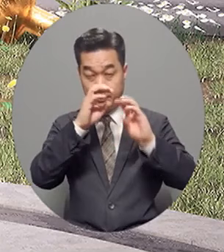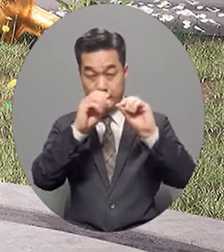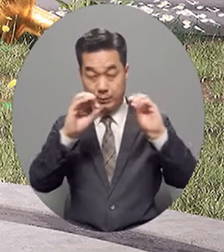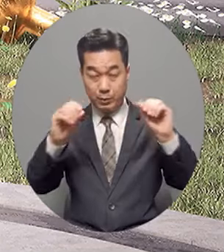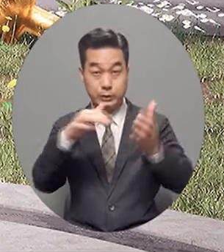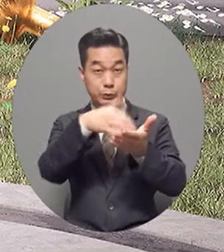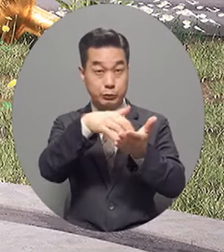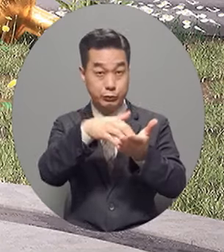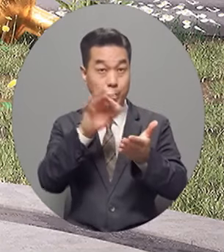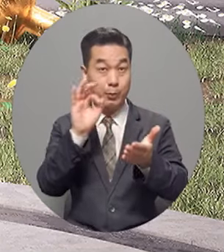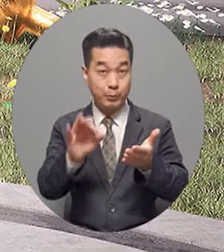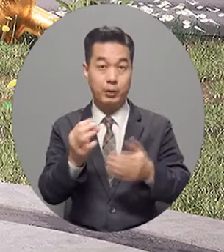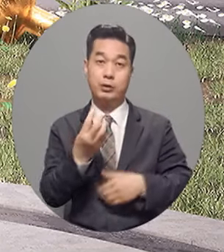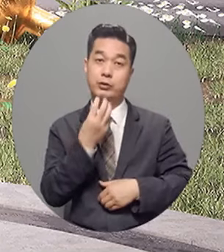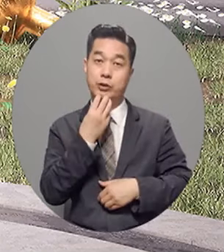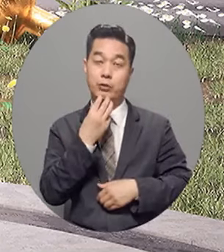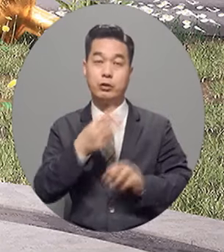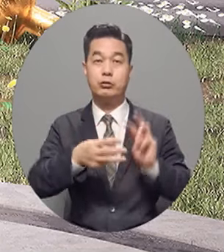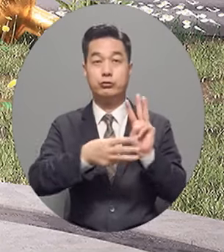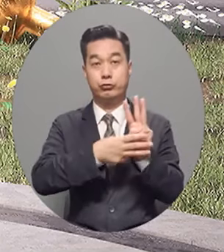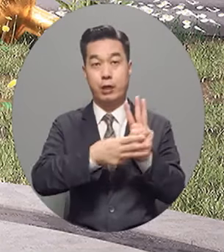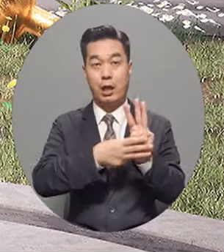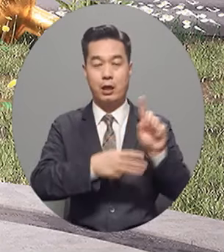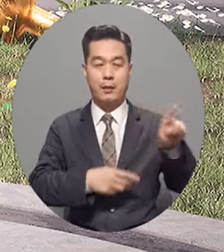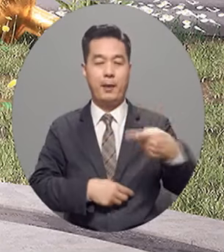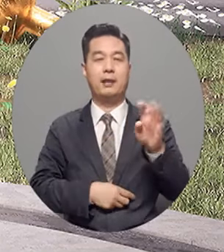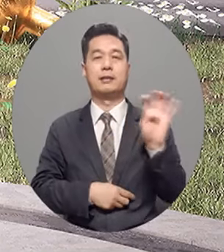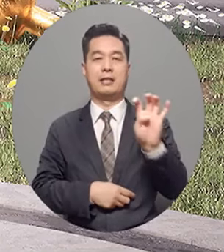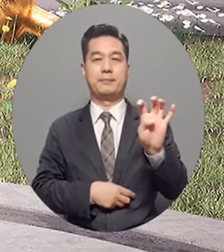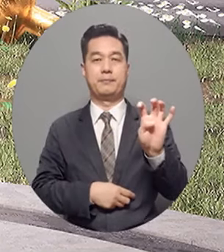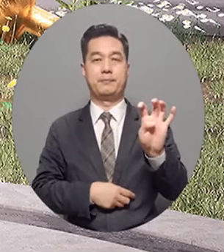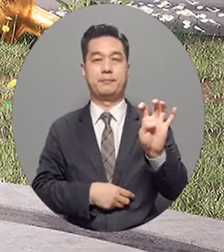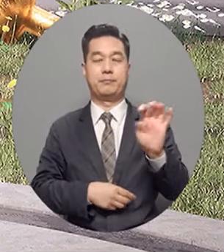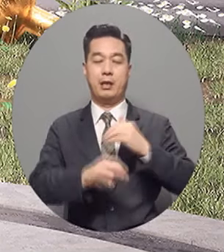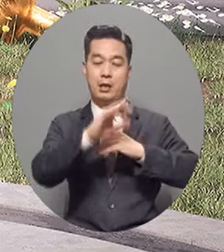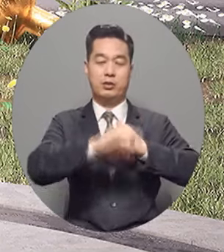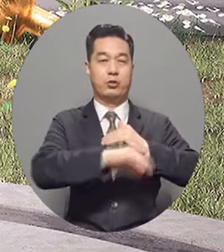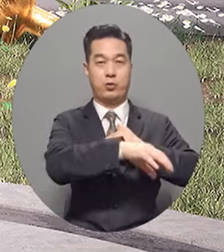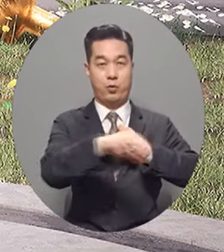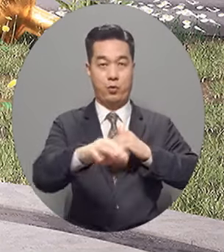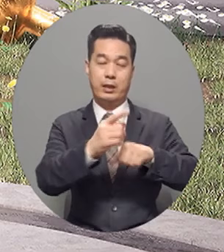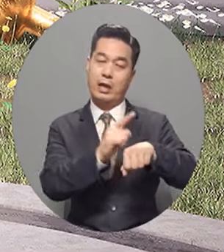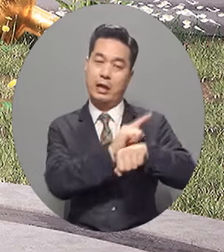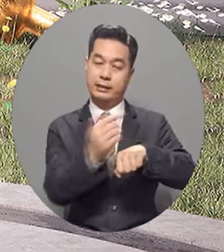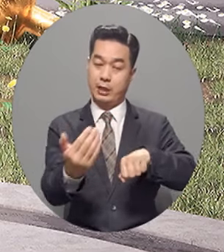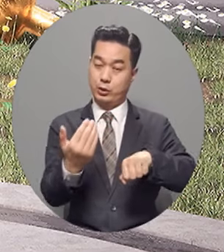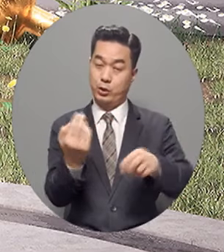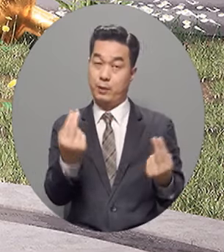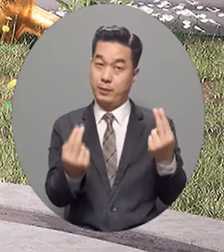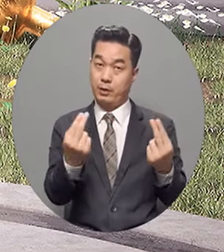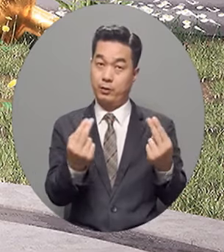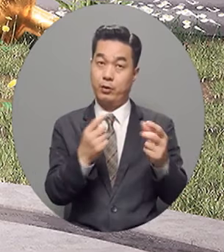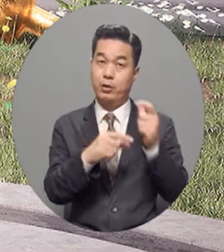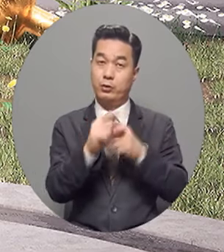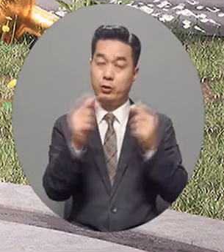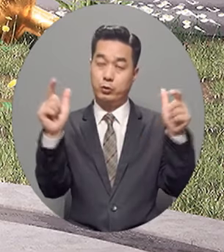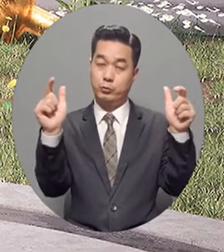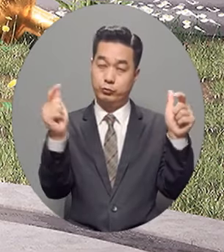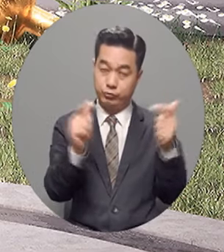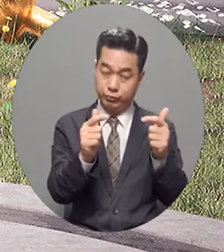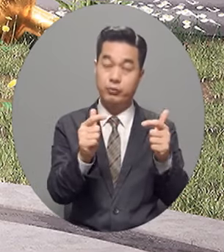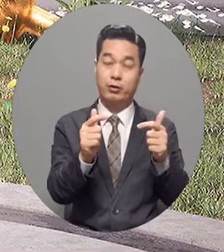보시면요 서울 중랑구가 140 마으로 서쪽 을 중심으로는 한시간 전에 비해서 농도가 약간 옅어지기